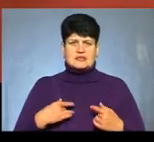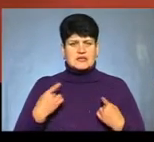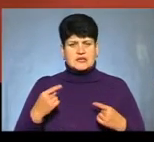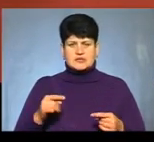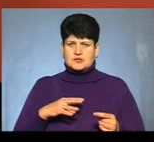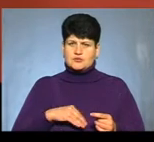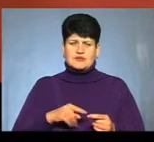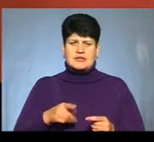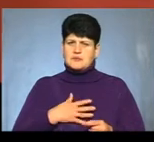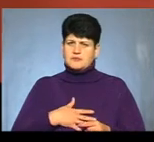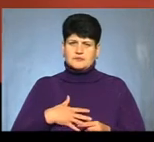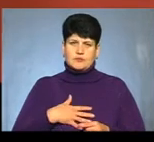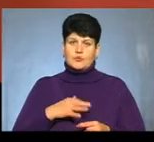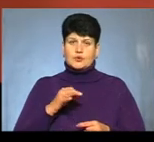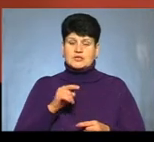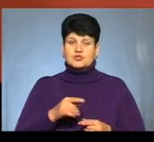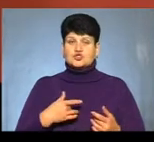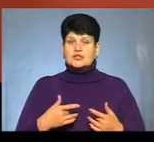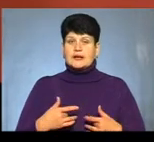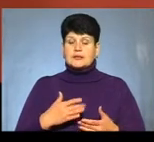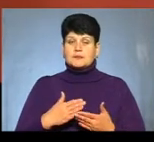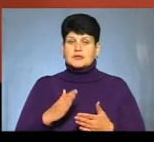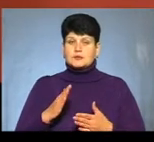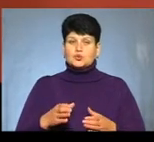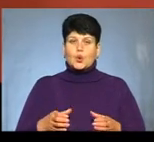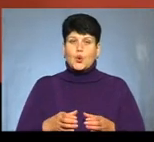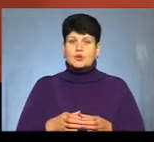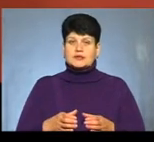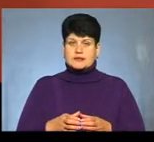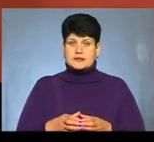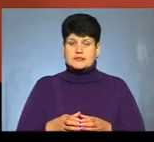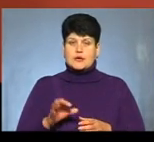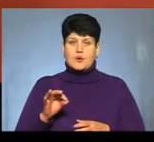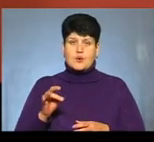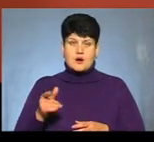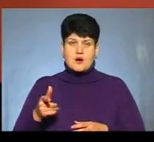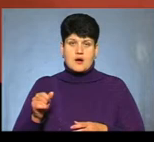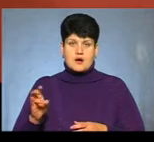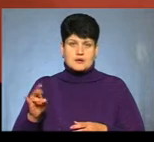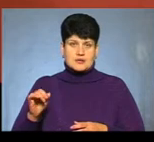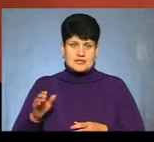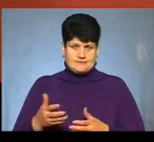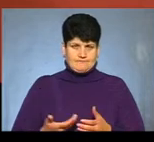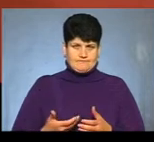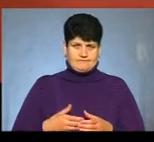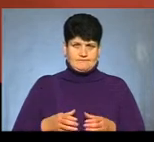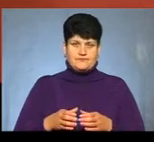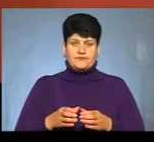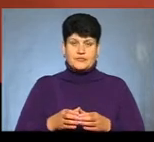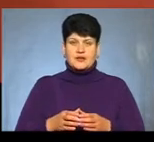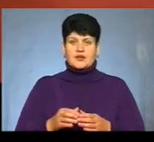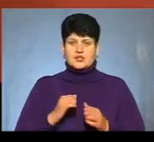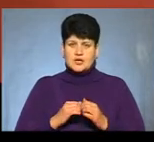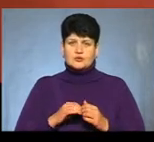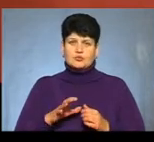це інша душа. Там вони не переймаються тим, що театр має бути таким колективом. Це організм. І сьогодні, ну так,